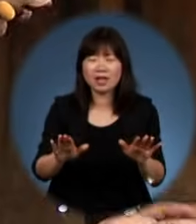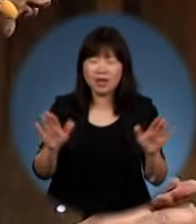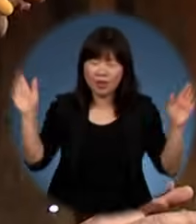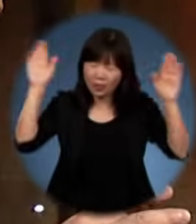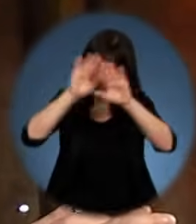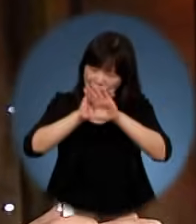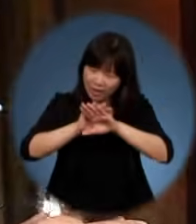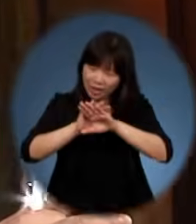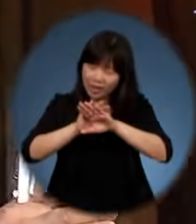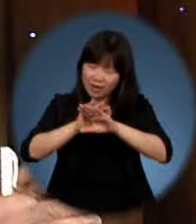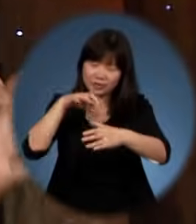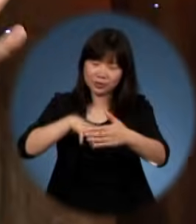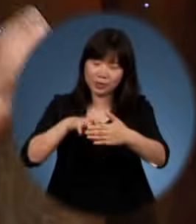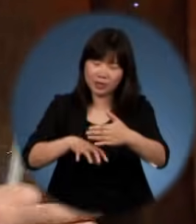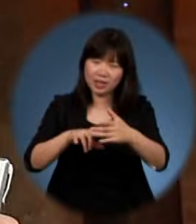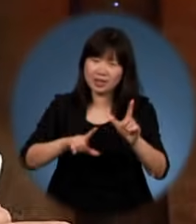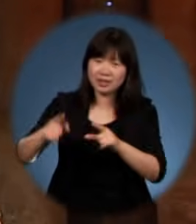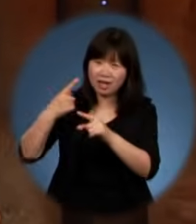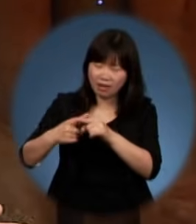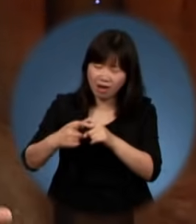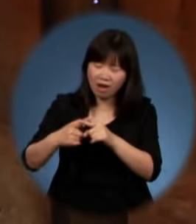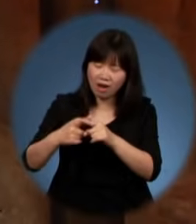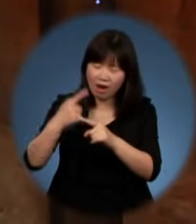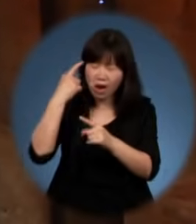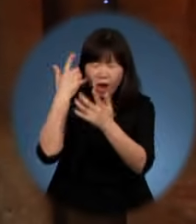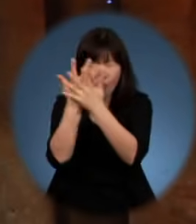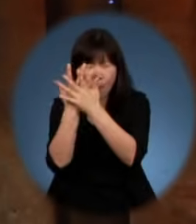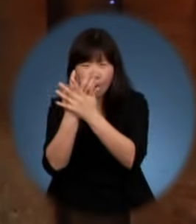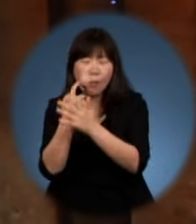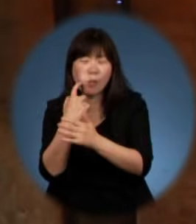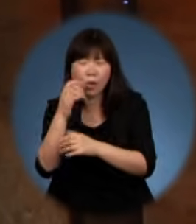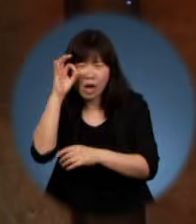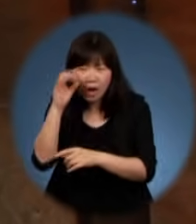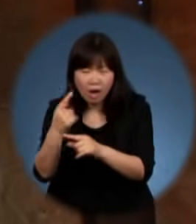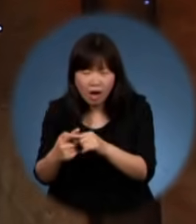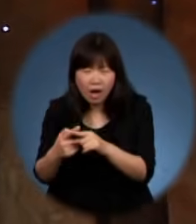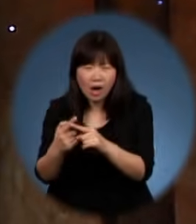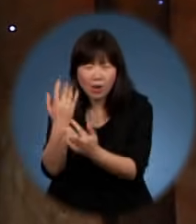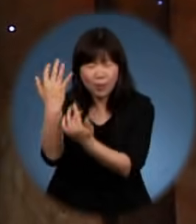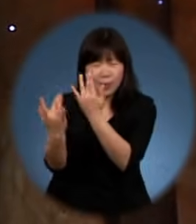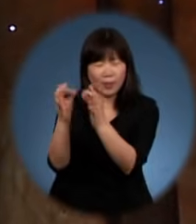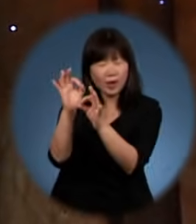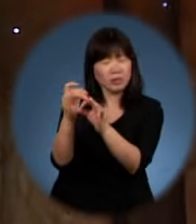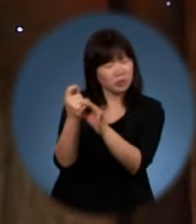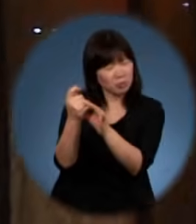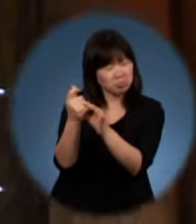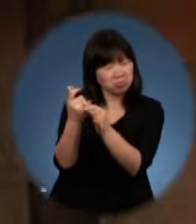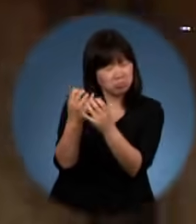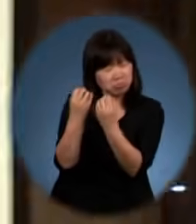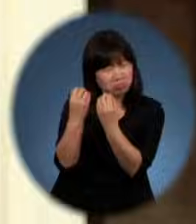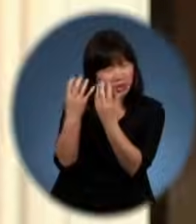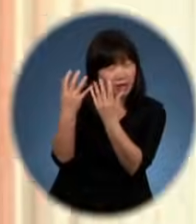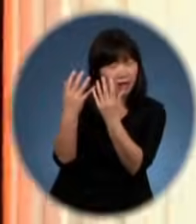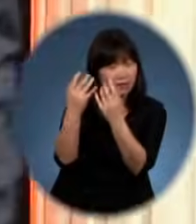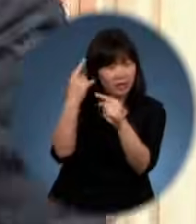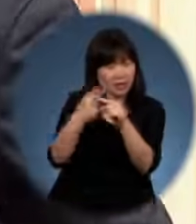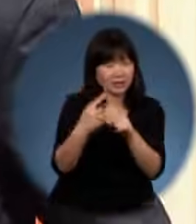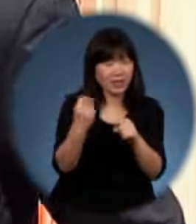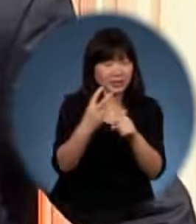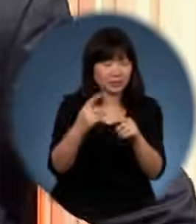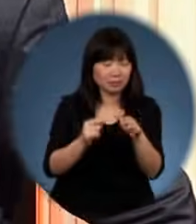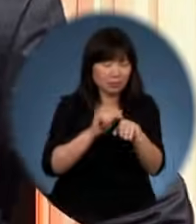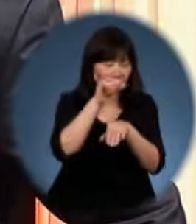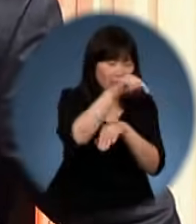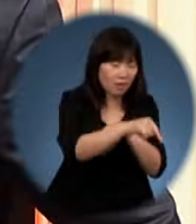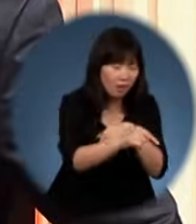1 어둠 속에 있다가 환영을 보고 있다가 회부 를 보고 아무리 좀 그랬다가 다시 밖으로 나가서 테러범